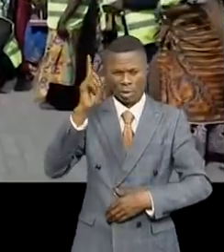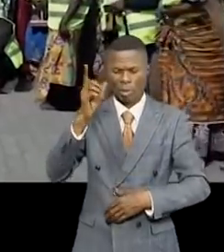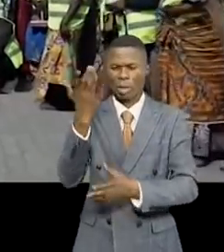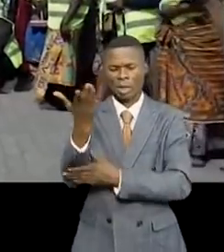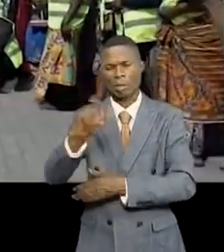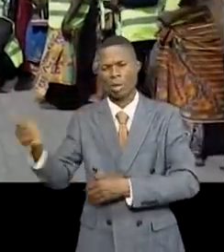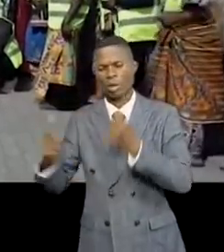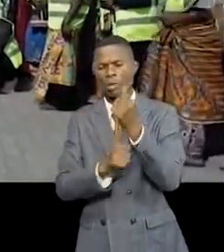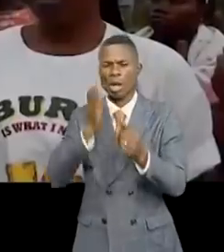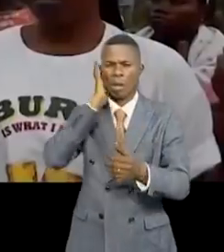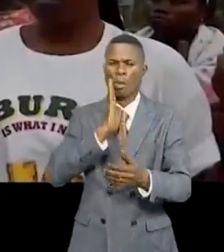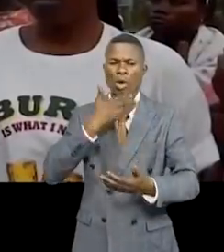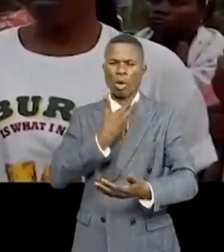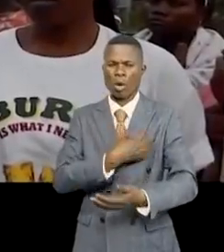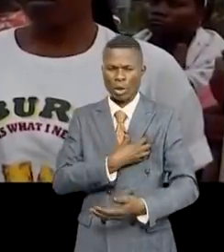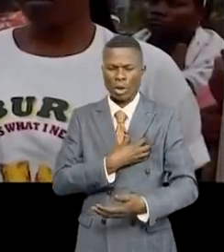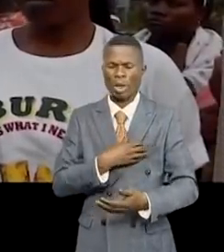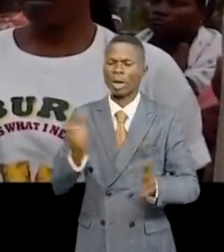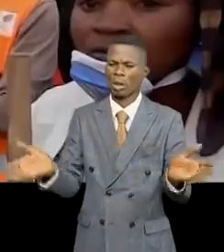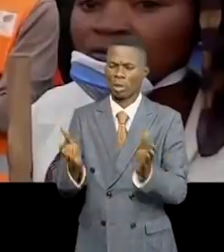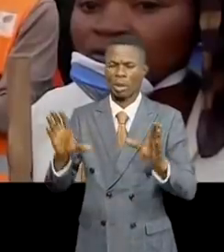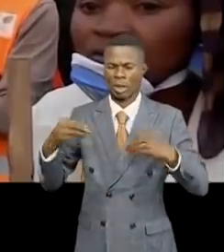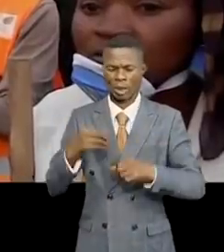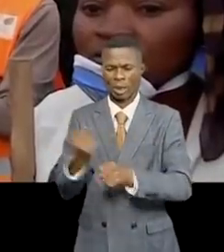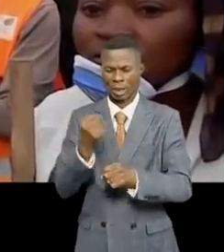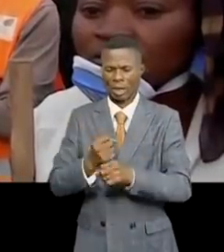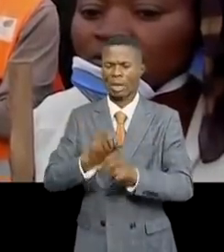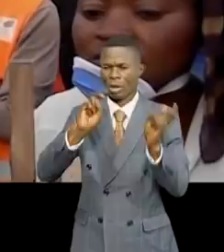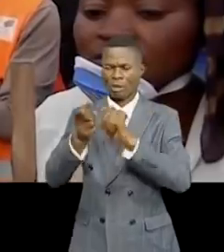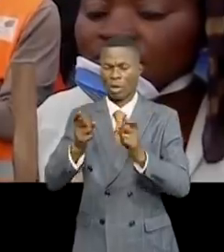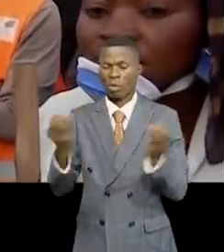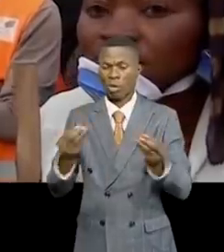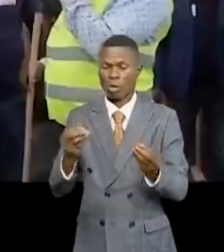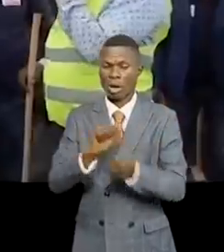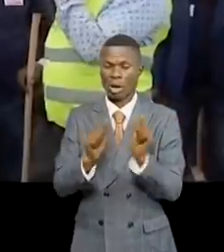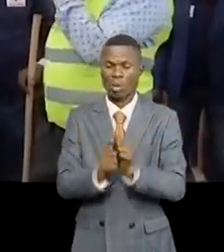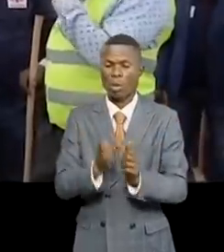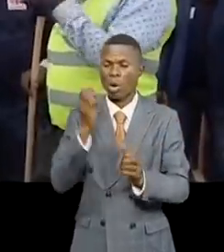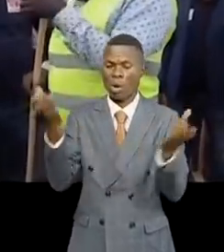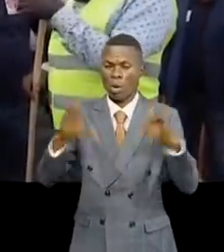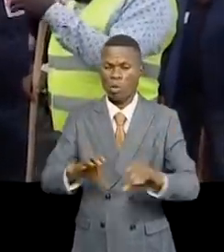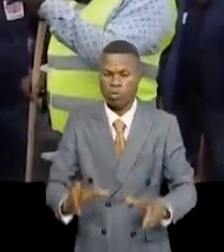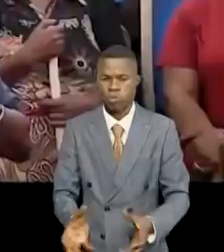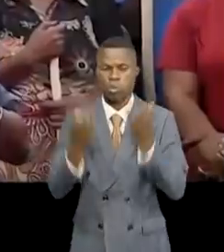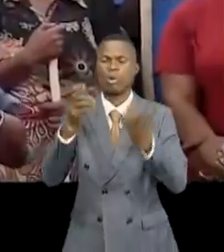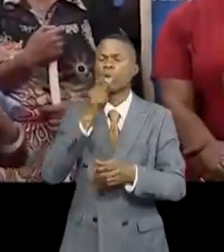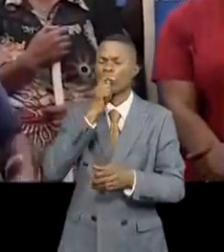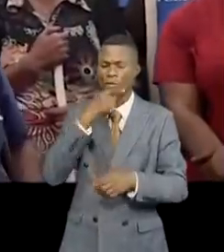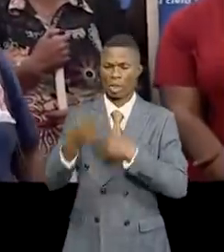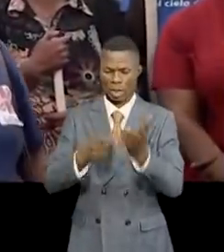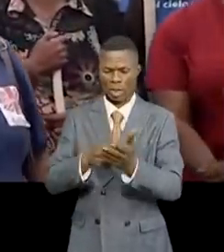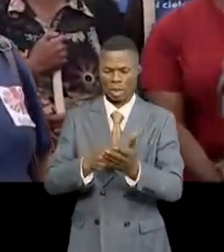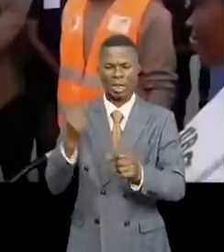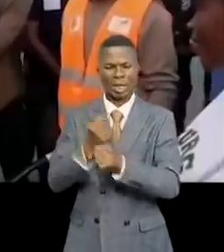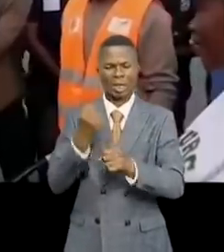volontaires qui se sont engagés à rendre propre cette ville au pied du volcan Nyiragongo. Juvenal Dabereye reconnaît que c'est un